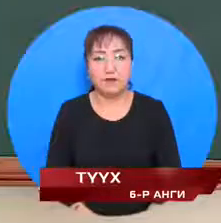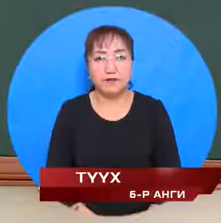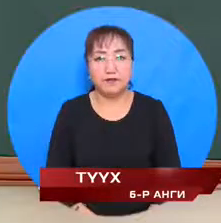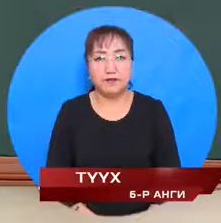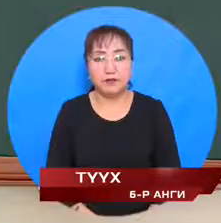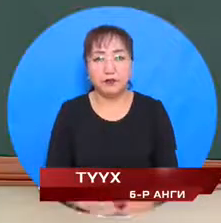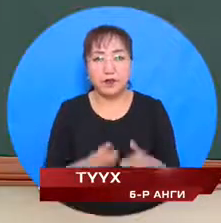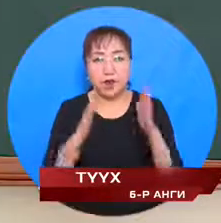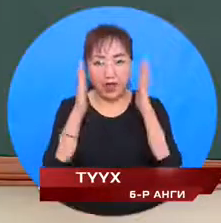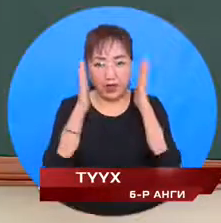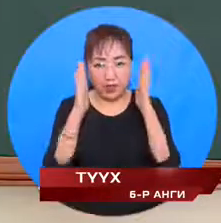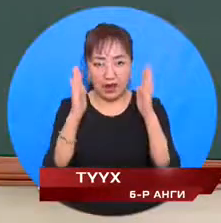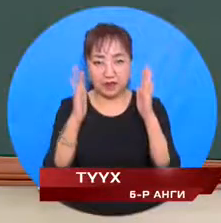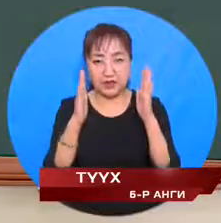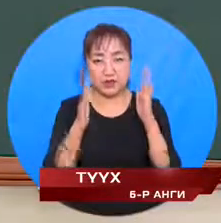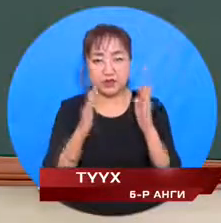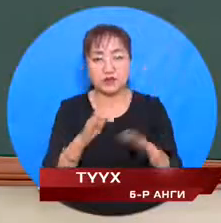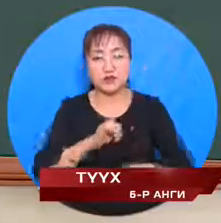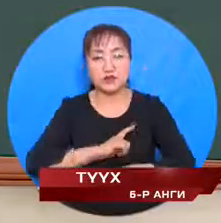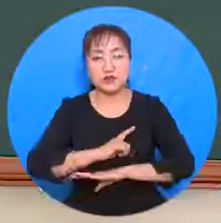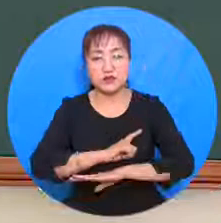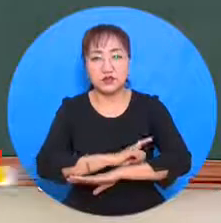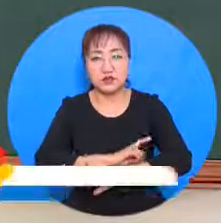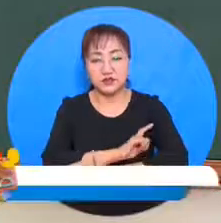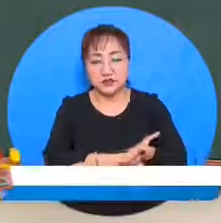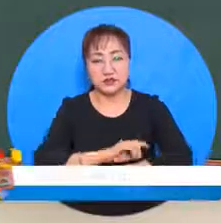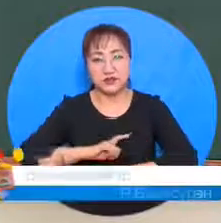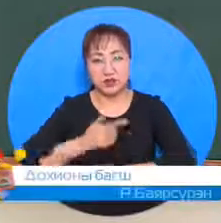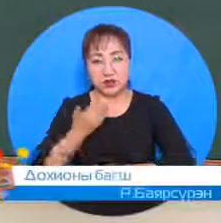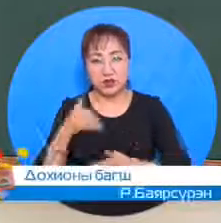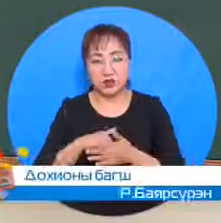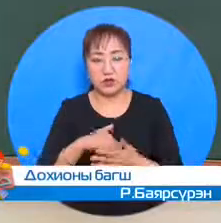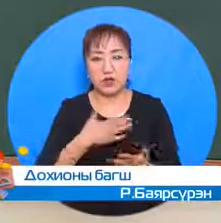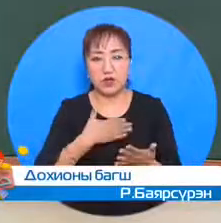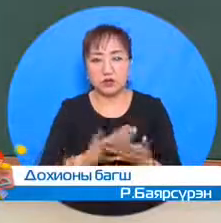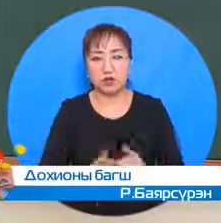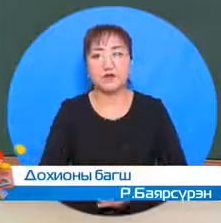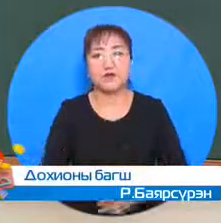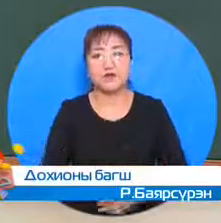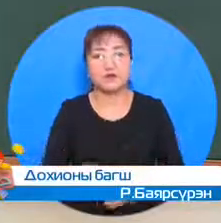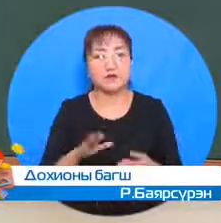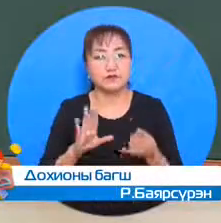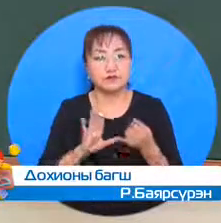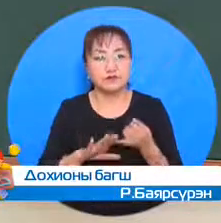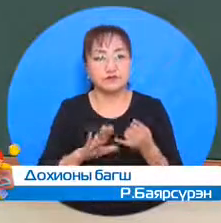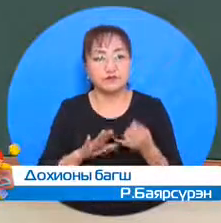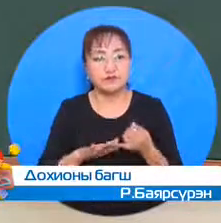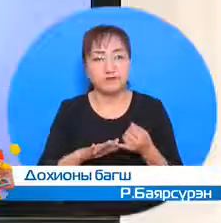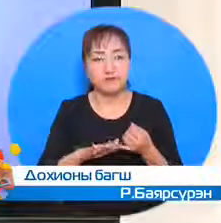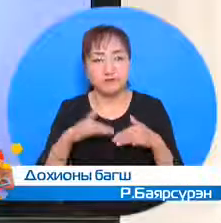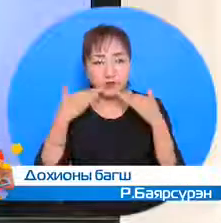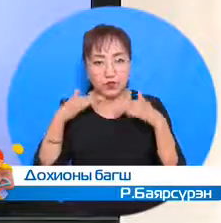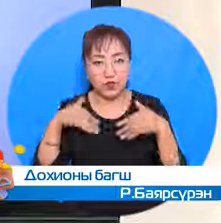Ингээд анхаарлаа хандуулсан хичээлдээ идэвхтэй орсон хүүхдүүдэд баярлалаа. Дараах зүйлийг бид бүхэн хөвшил